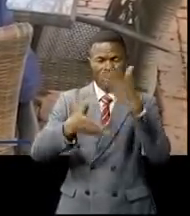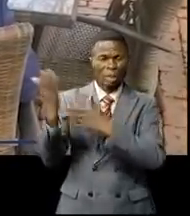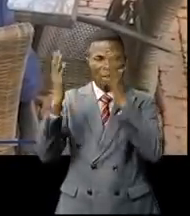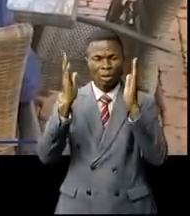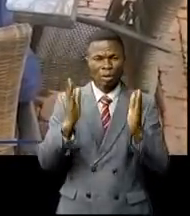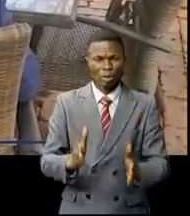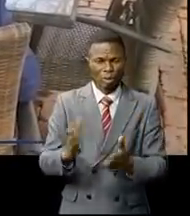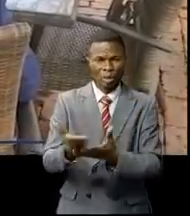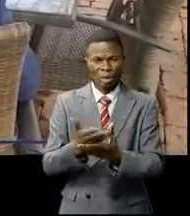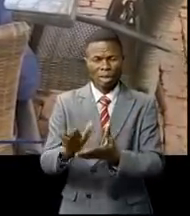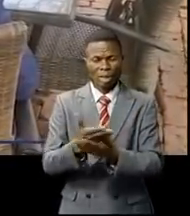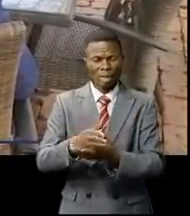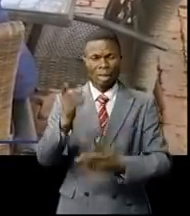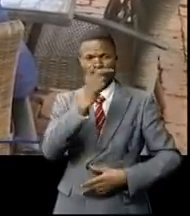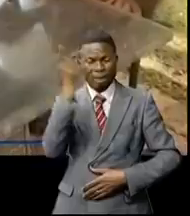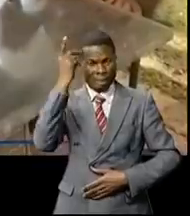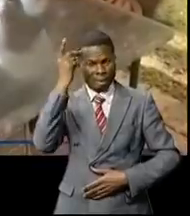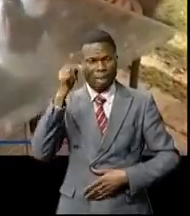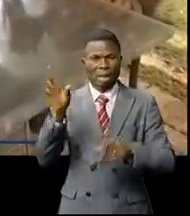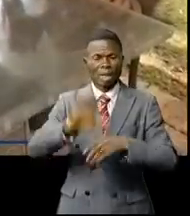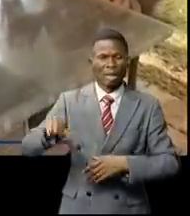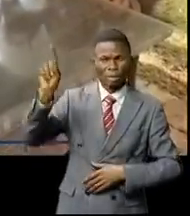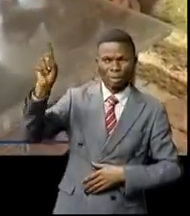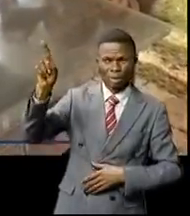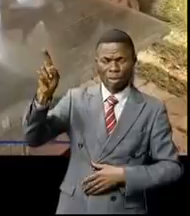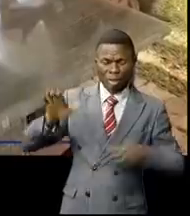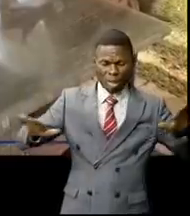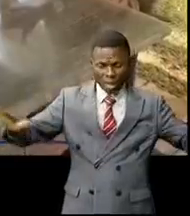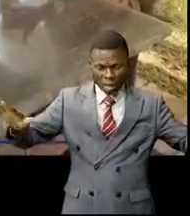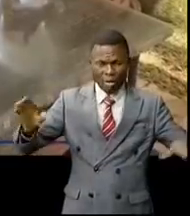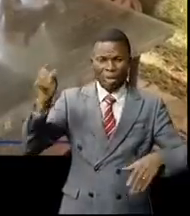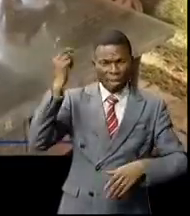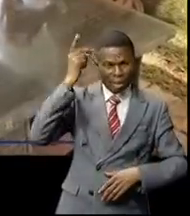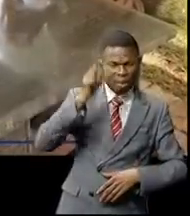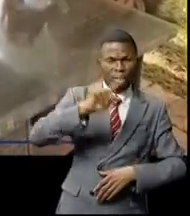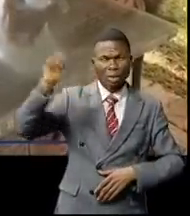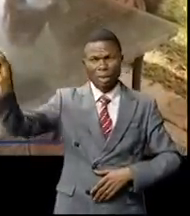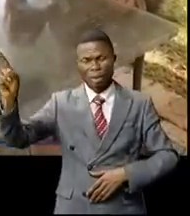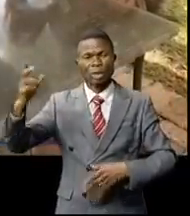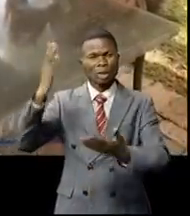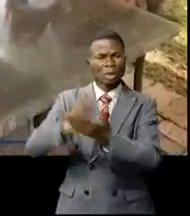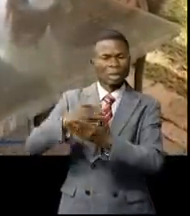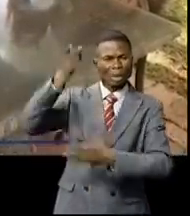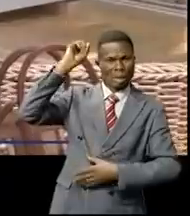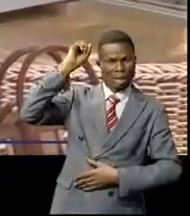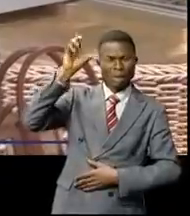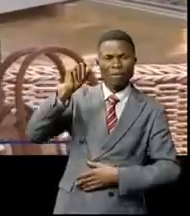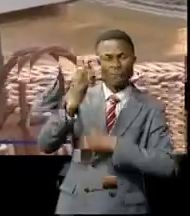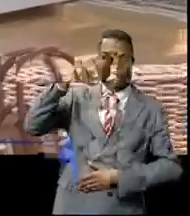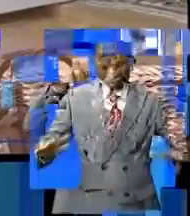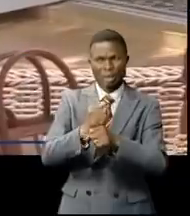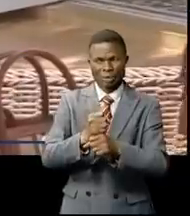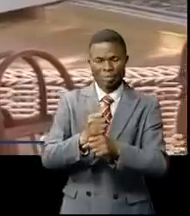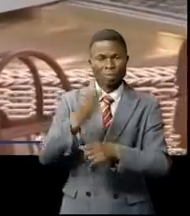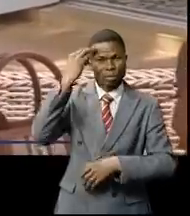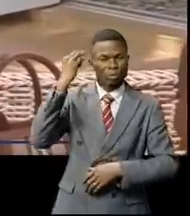entre kinshasa et harare la ligne aérienne kinshasa à harare a été interrompue depuis bientôt vingt ans selon